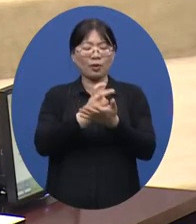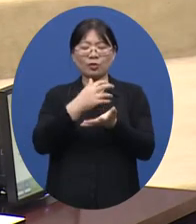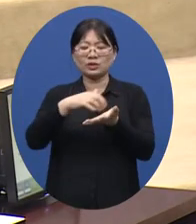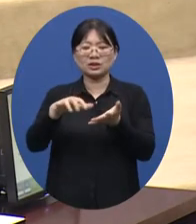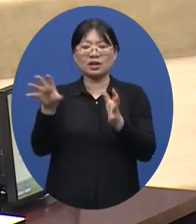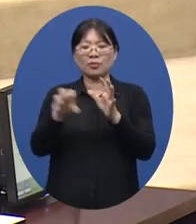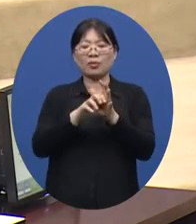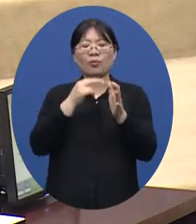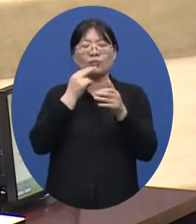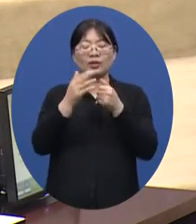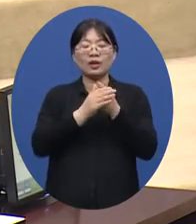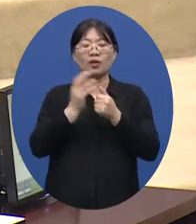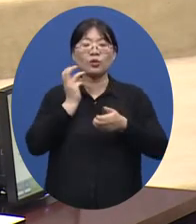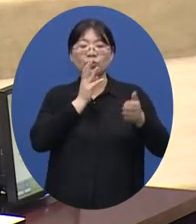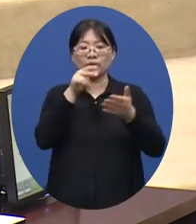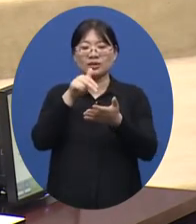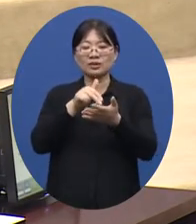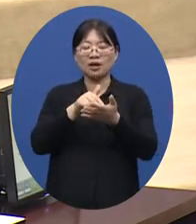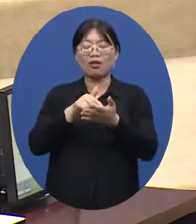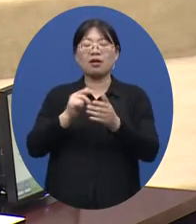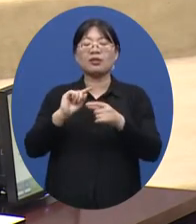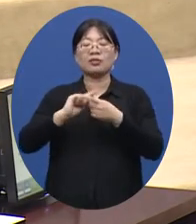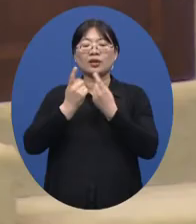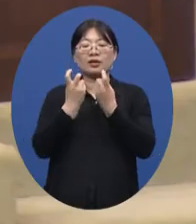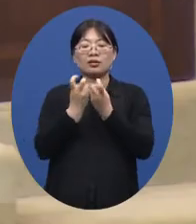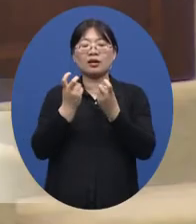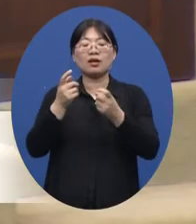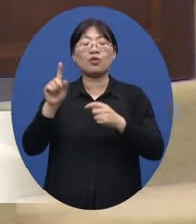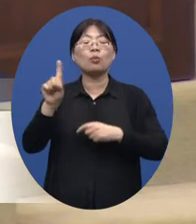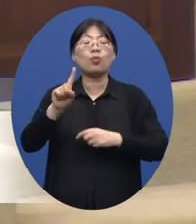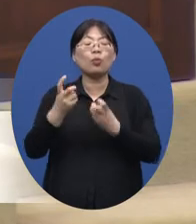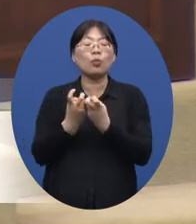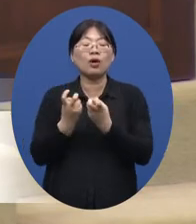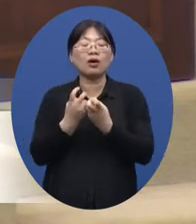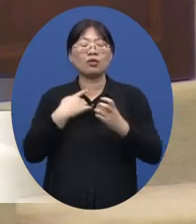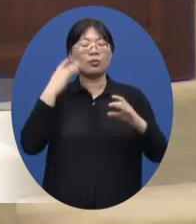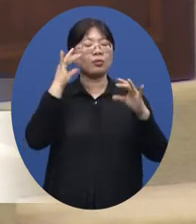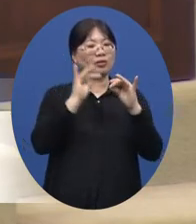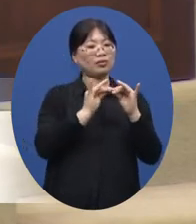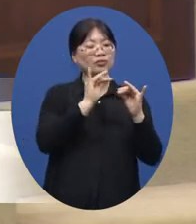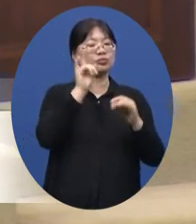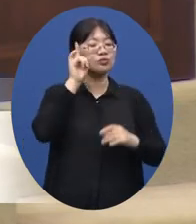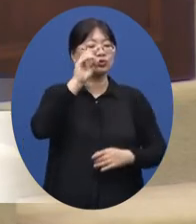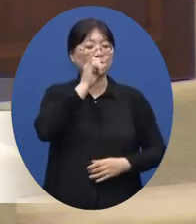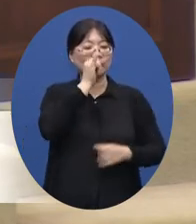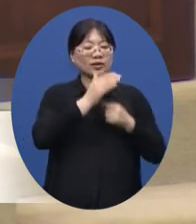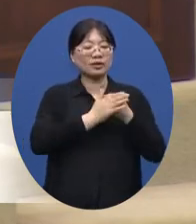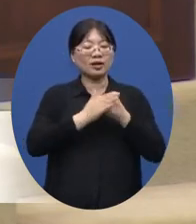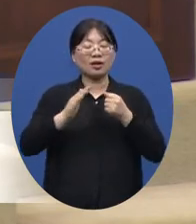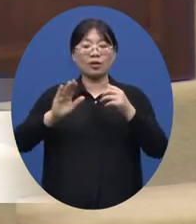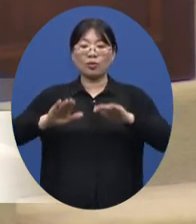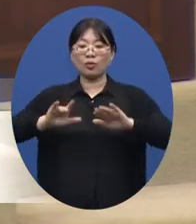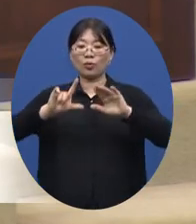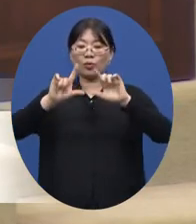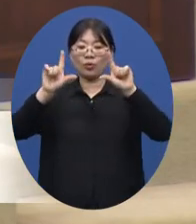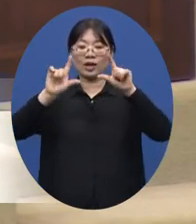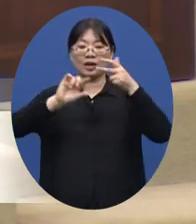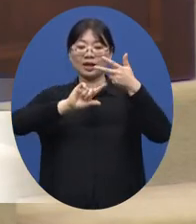있다며 도 차원 의 대책을 묻기도 있습니다 저도 모 100% 공감 한 것이어서 올해 3월에